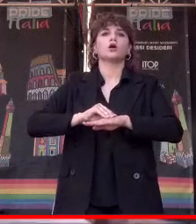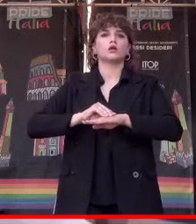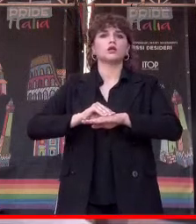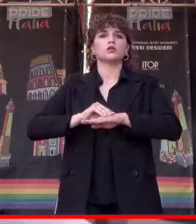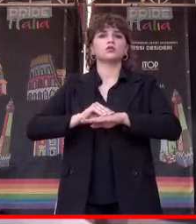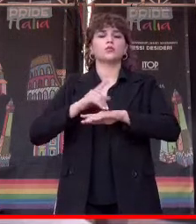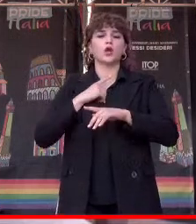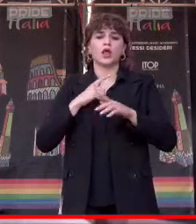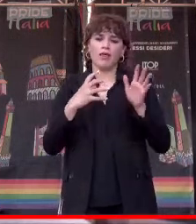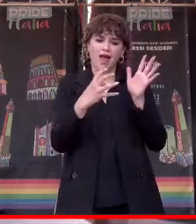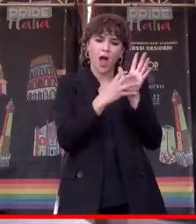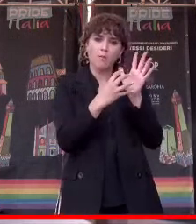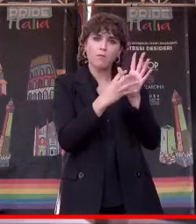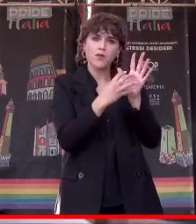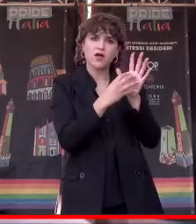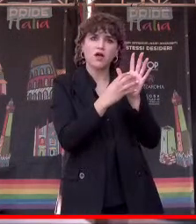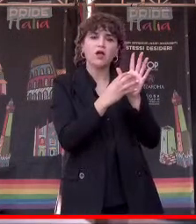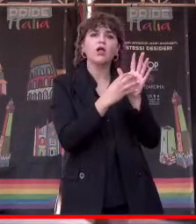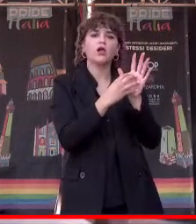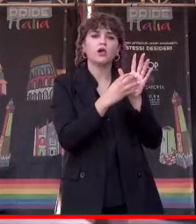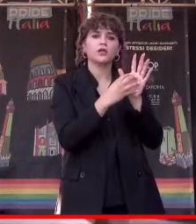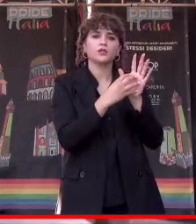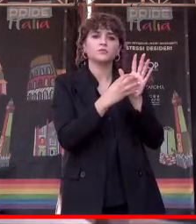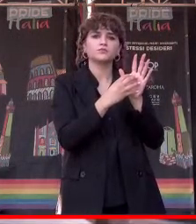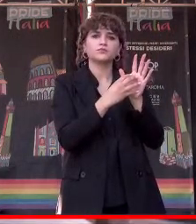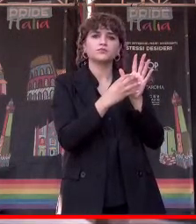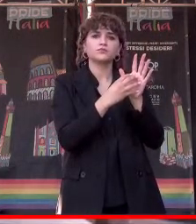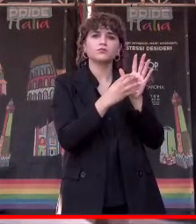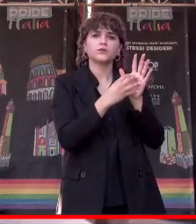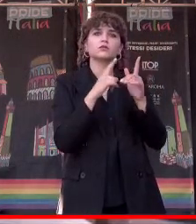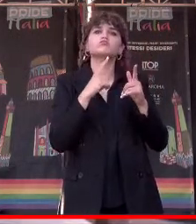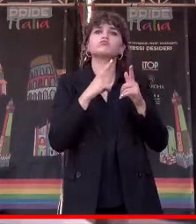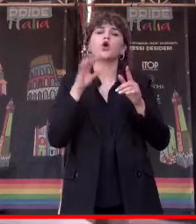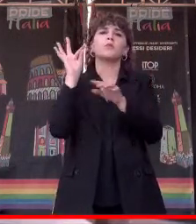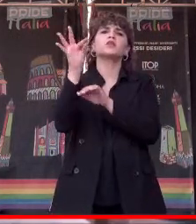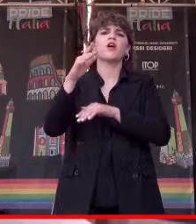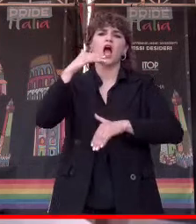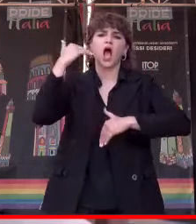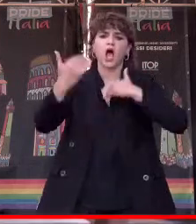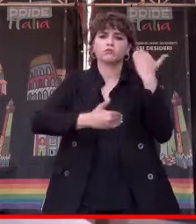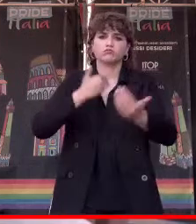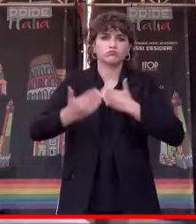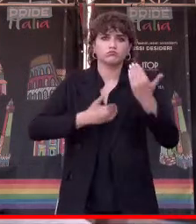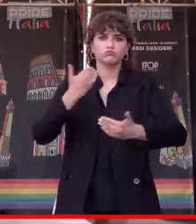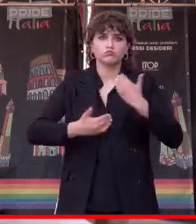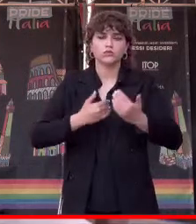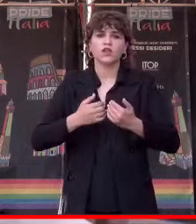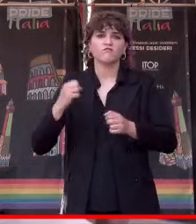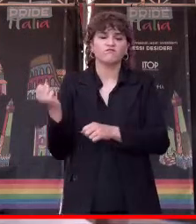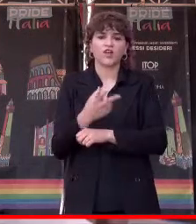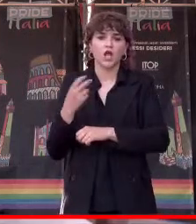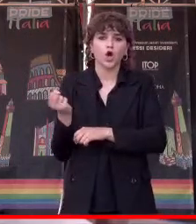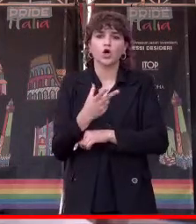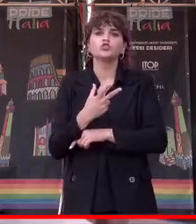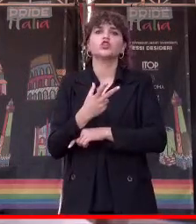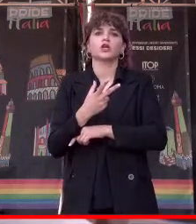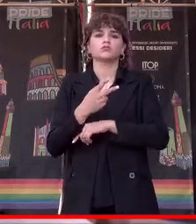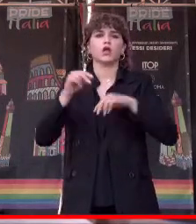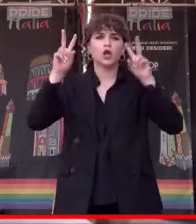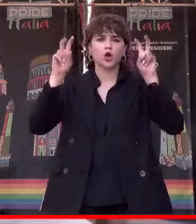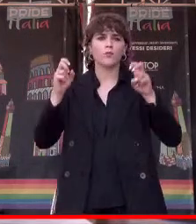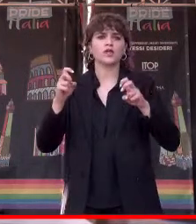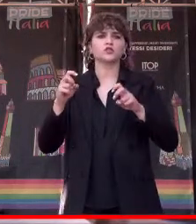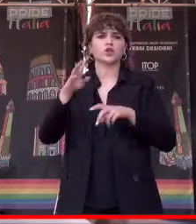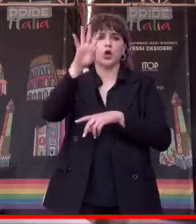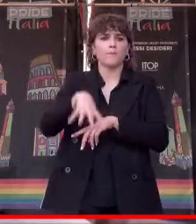app presenti come dire, per accelerare per esempio la strutturazione di un PEBA, che però se non sono partecipate